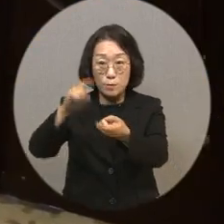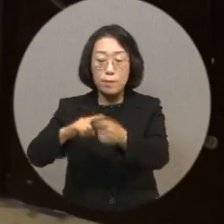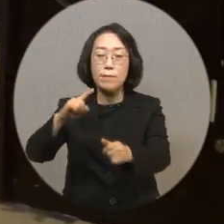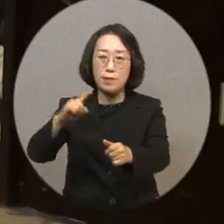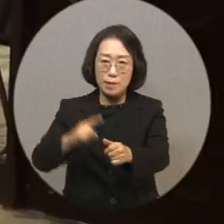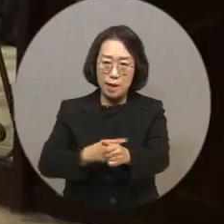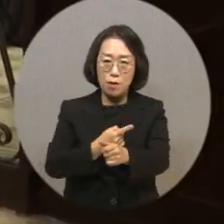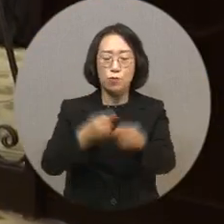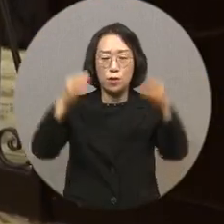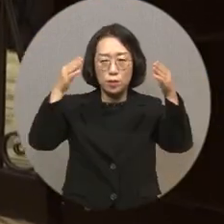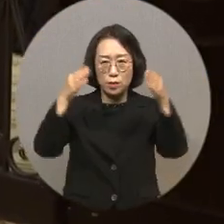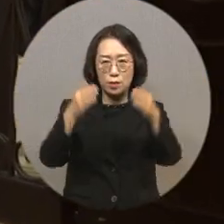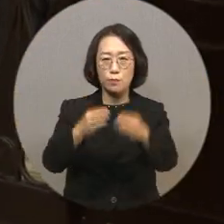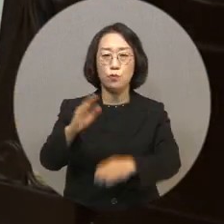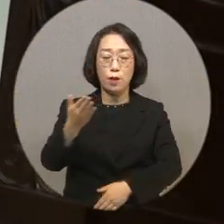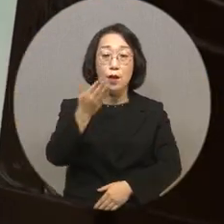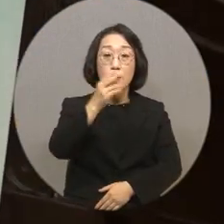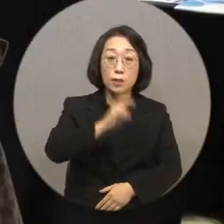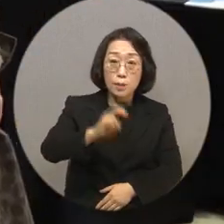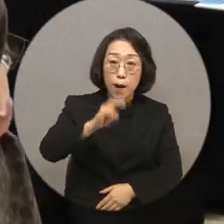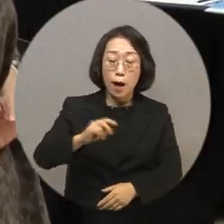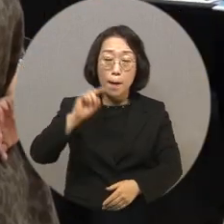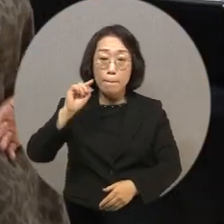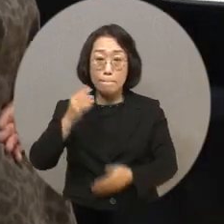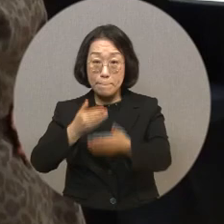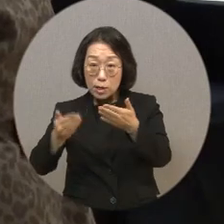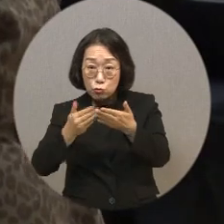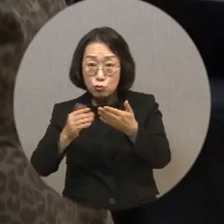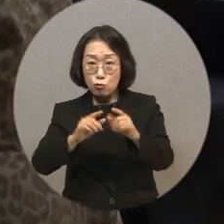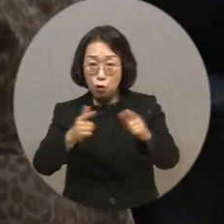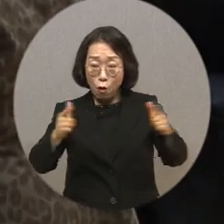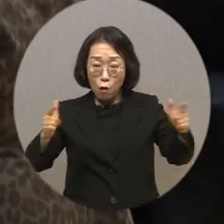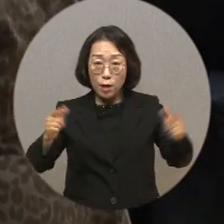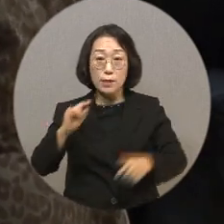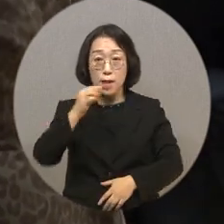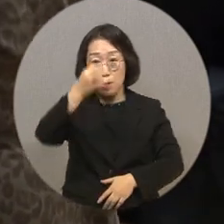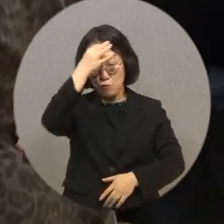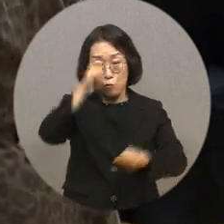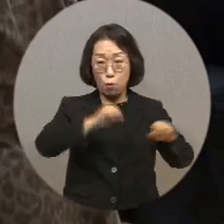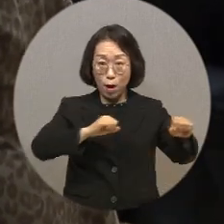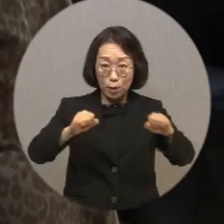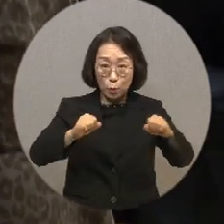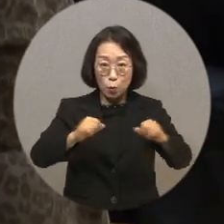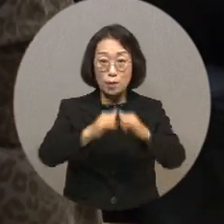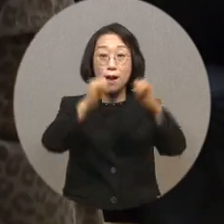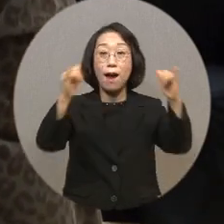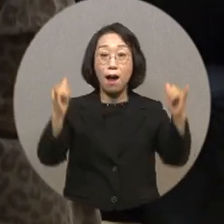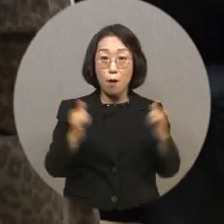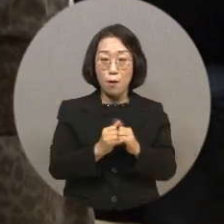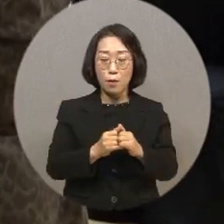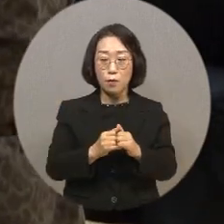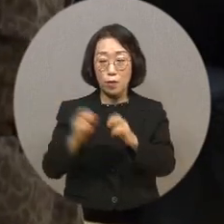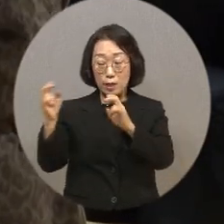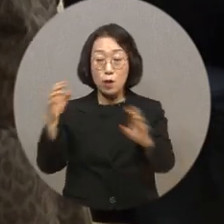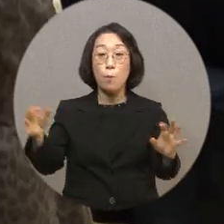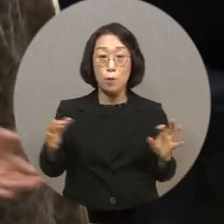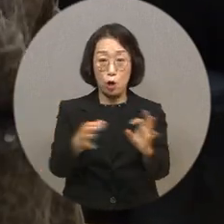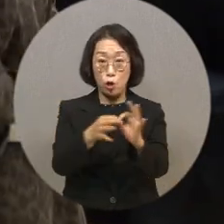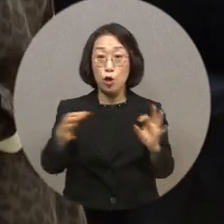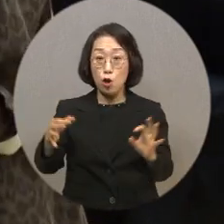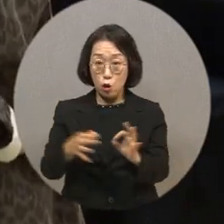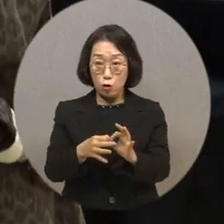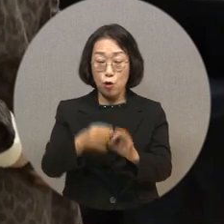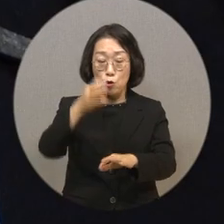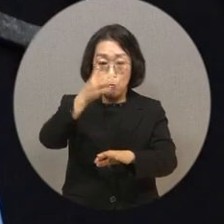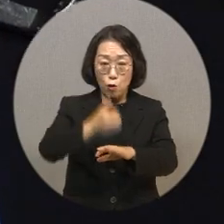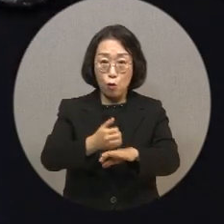자연스럽게 모아졌습니다. 음악, 미술, 다양한 가능성을 지닌 발달장애인의 사회활동이 기업과의 연계를 통해 대한민국을